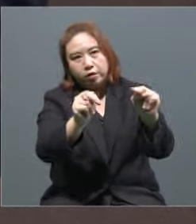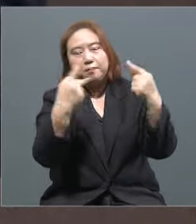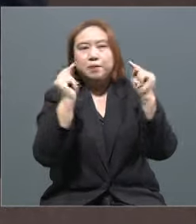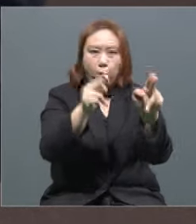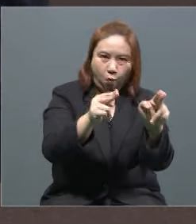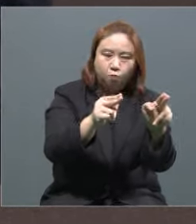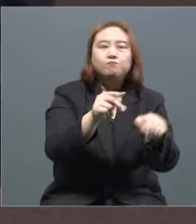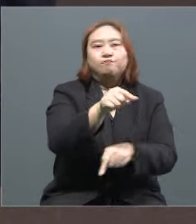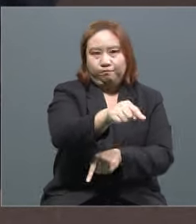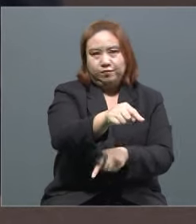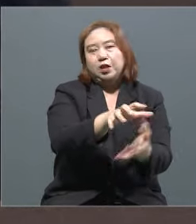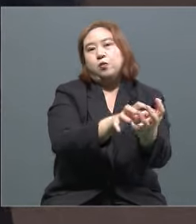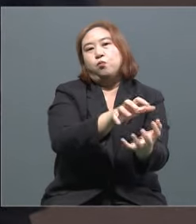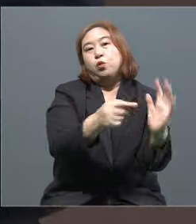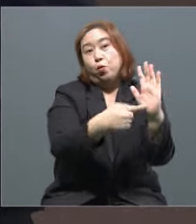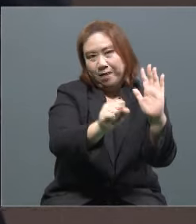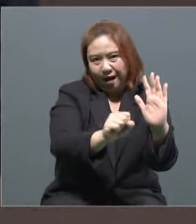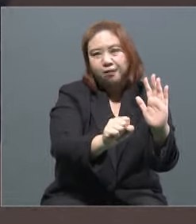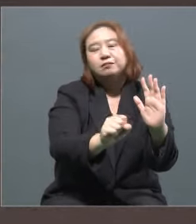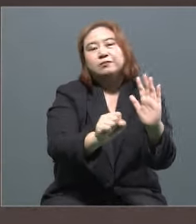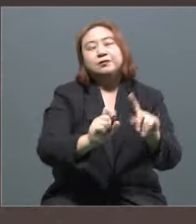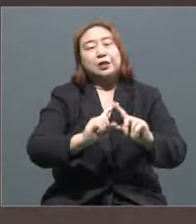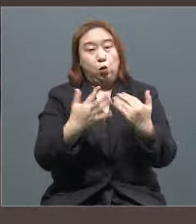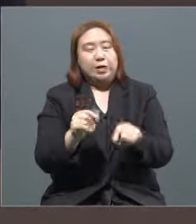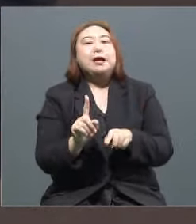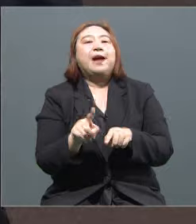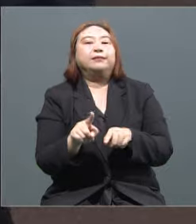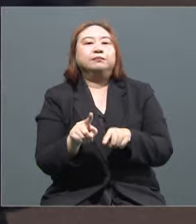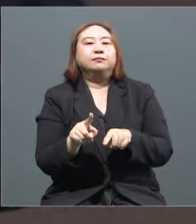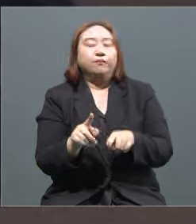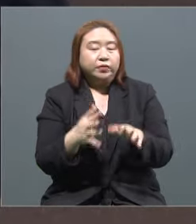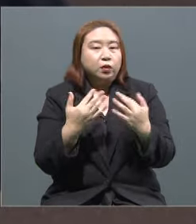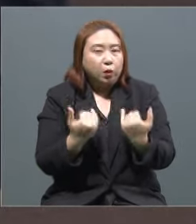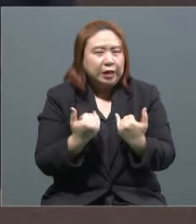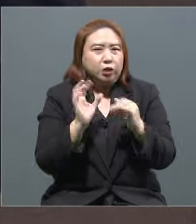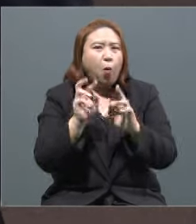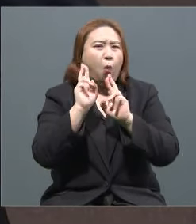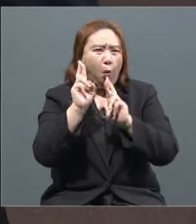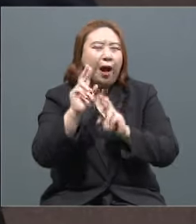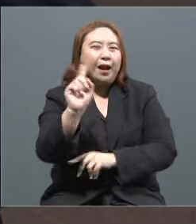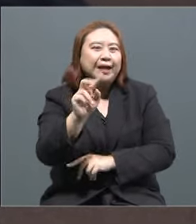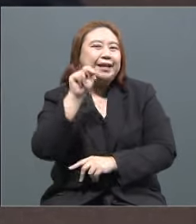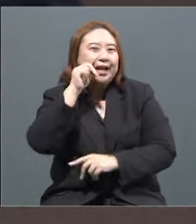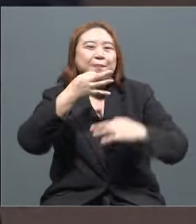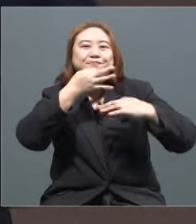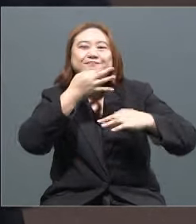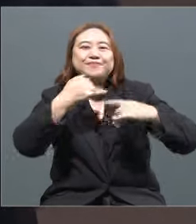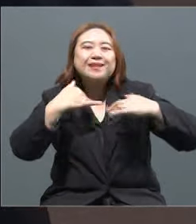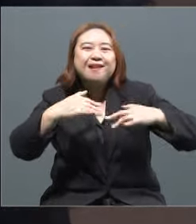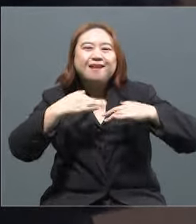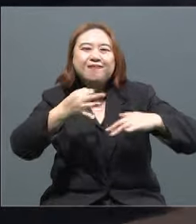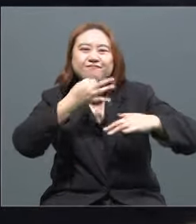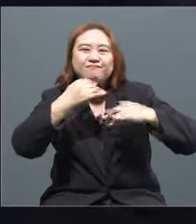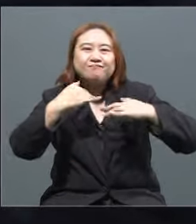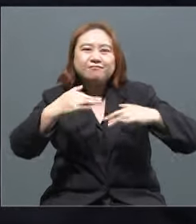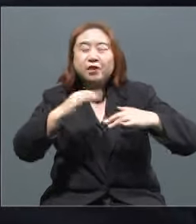ครและสมุทรปราการนะครับประกอบกับช่วงนี้ครับก็มีความจำเป็นต้องเฝ้าระวังเรื่องน้ำทะเลหนุนด้วยนะครับตรงที่ว่าถ้ามีน้ำ